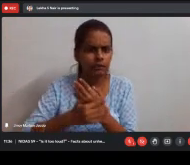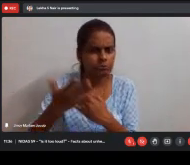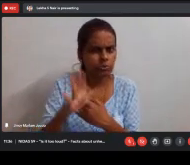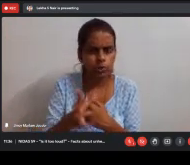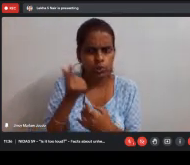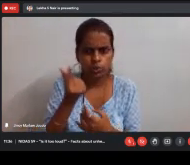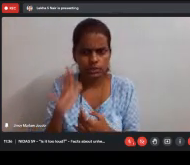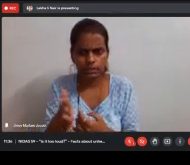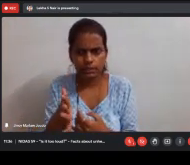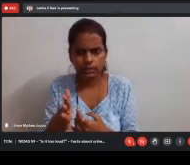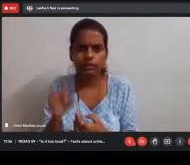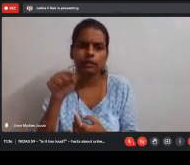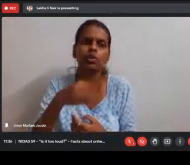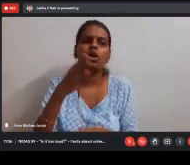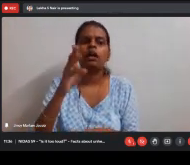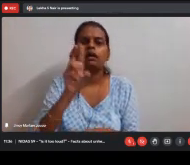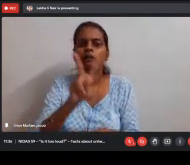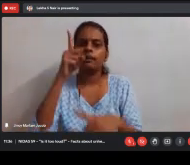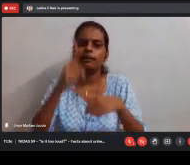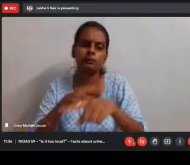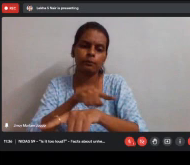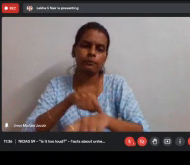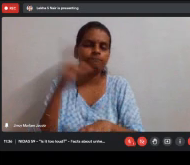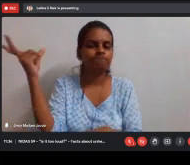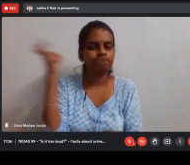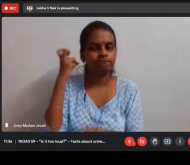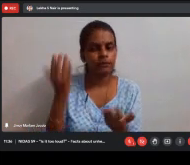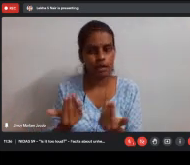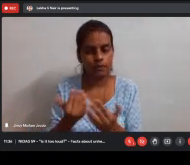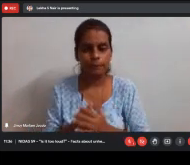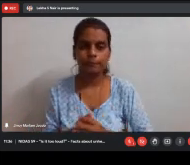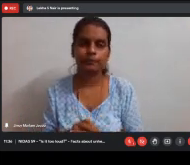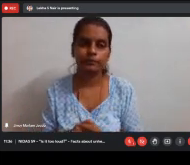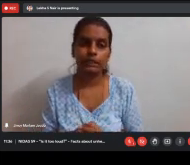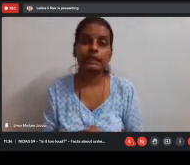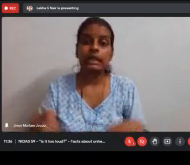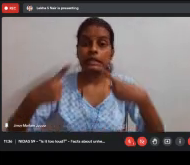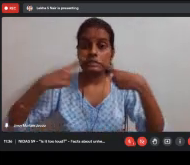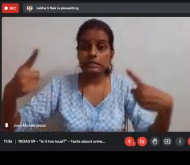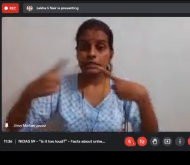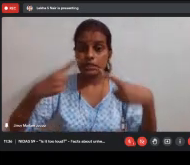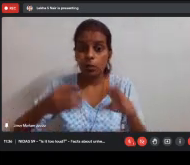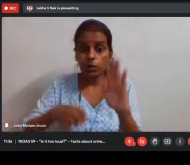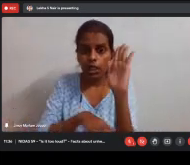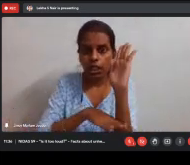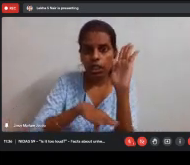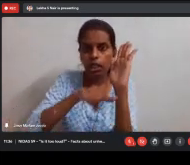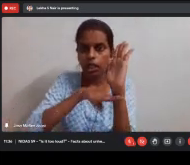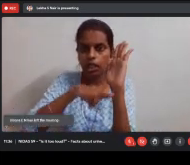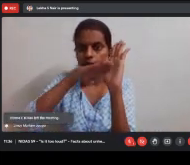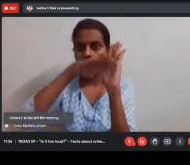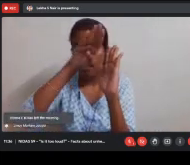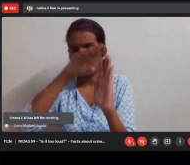അതായത് 2.5 മണിക്കൂർ മാത്രമേ നമുക്ക് 90 dB ശബ്ദത്തിനോട് എക്സ്പോസ്ഡ് ആകാനായിട്ട് പറ്റുള്ളൂ, ബെയർ ഇയേഴ്സ് ആണെങ്കിൽ. അതായത് ചെവിക്ക്